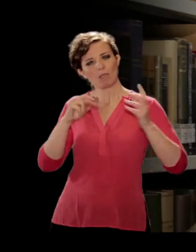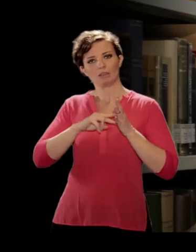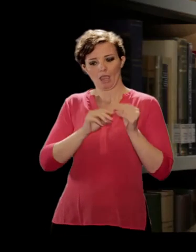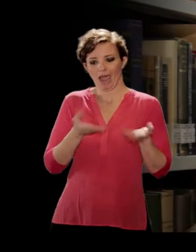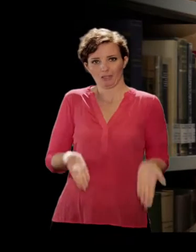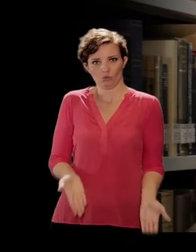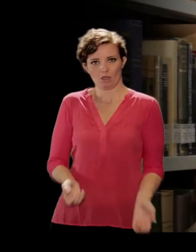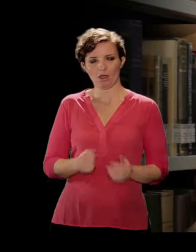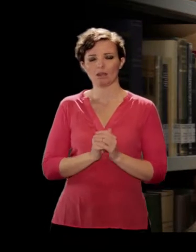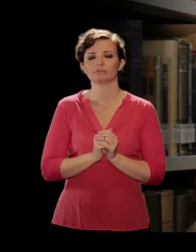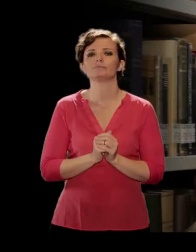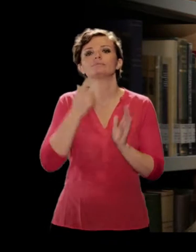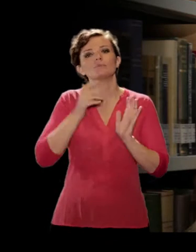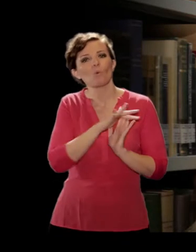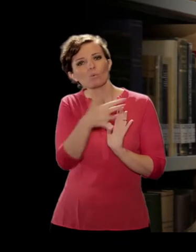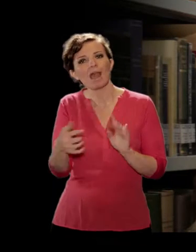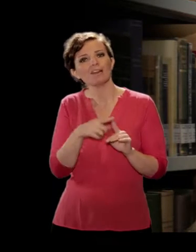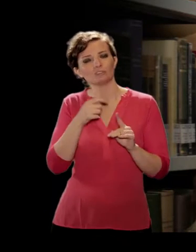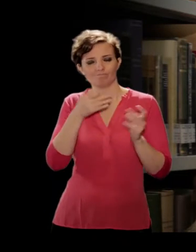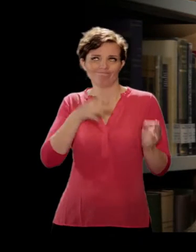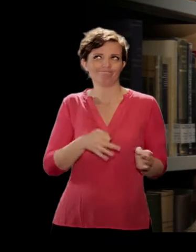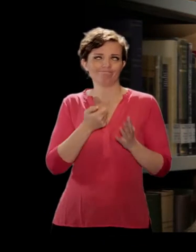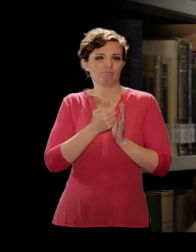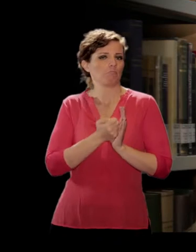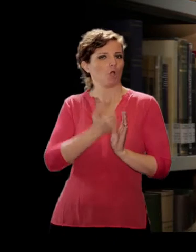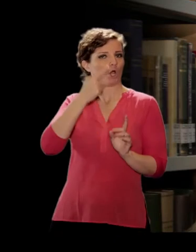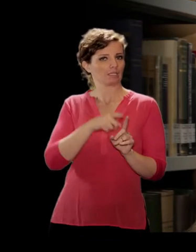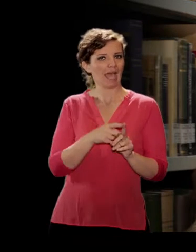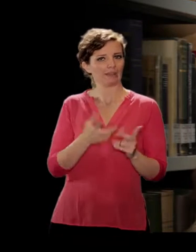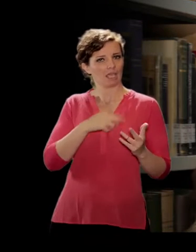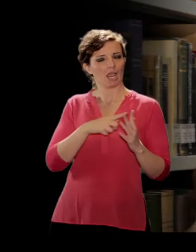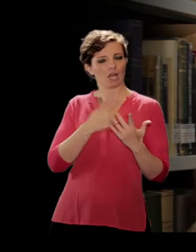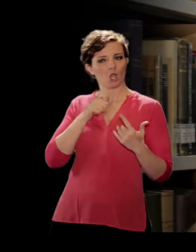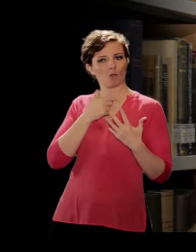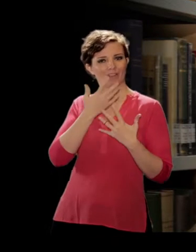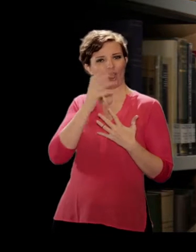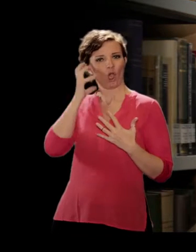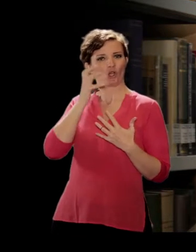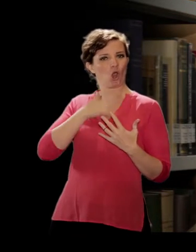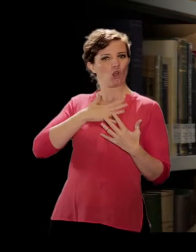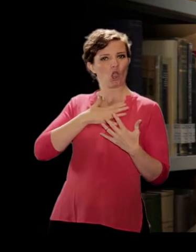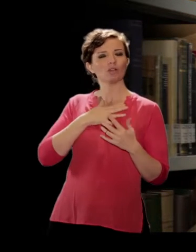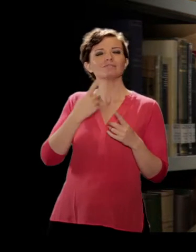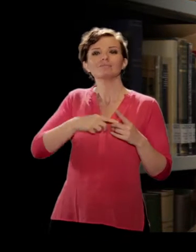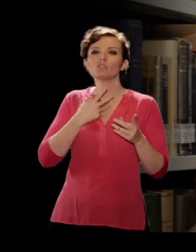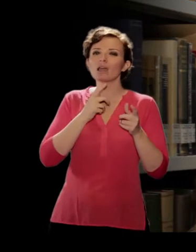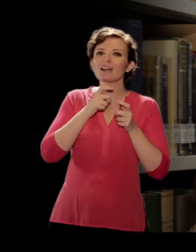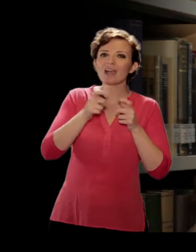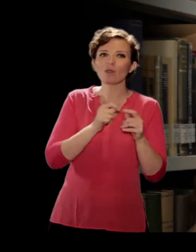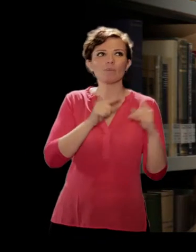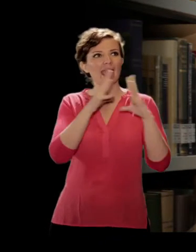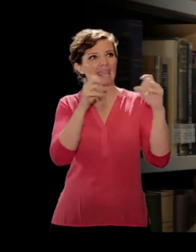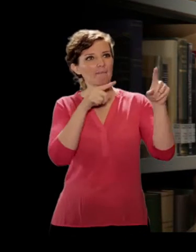attualità. L'altro aspetto che certamente è importante e che è un nostro punto di forza è il rapporto privilegiato con il